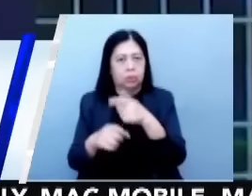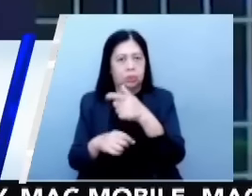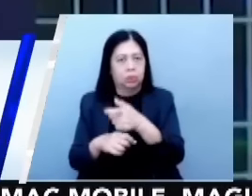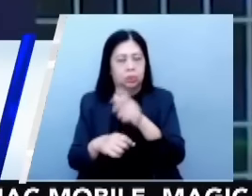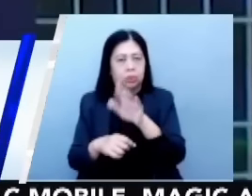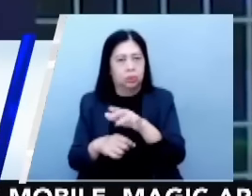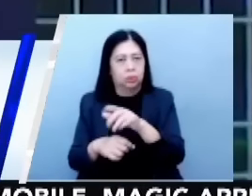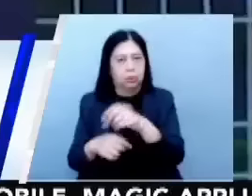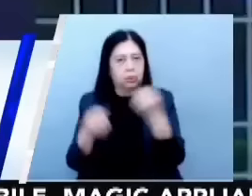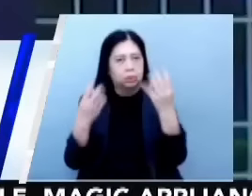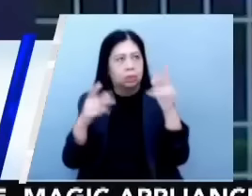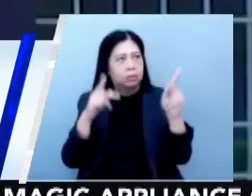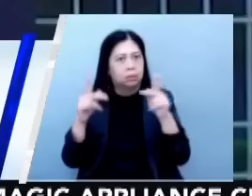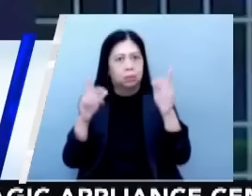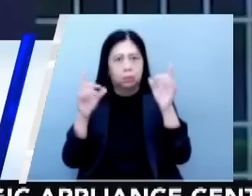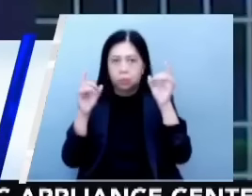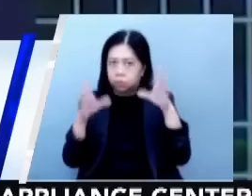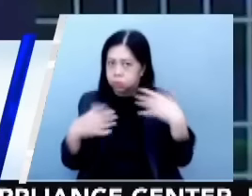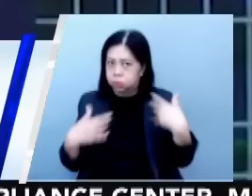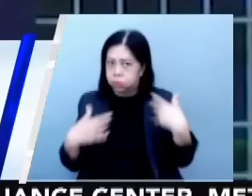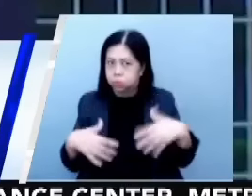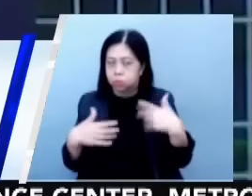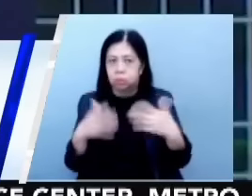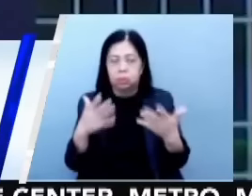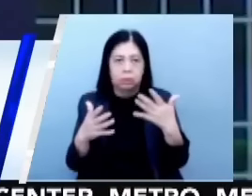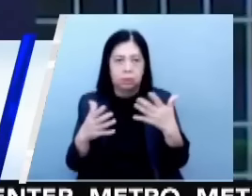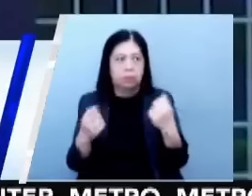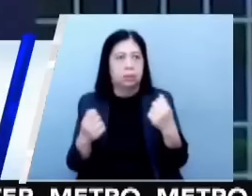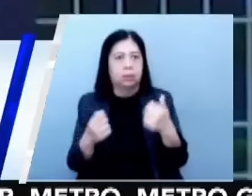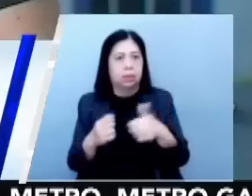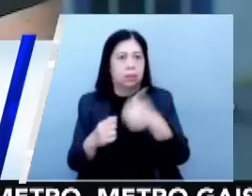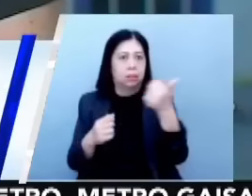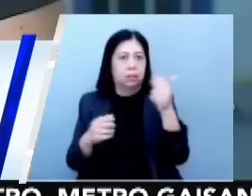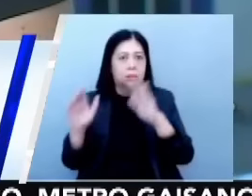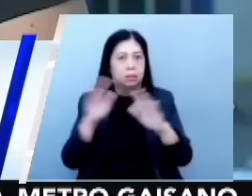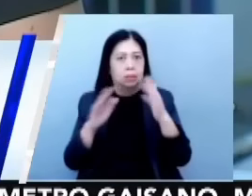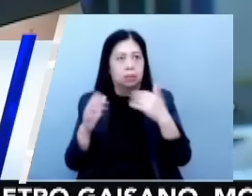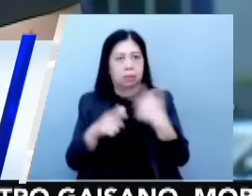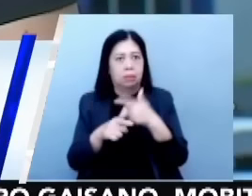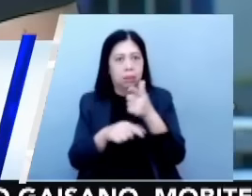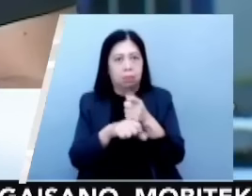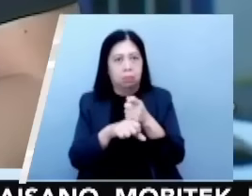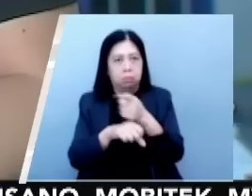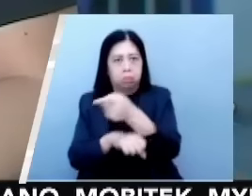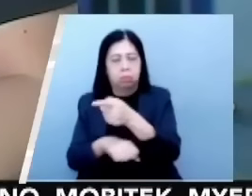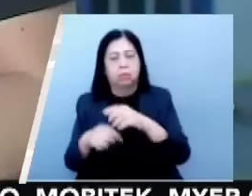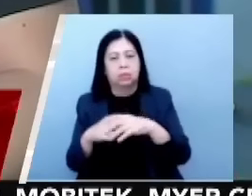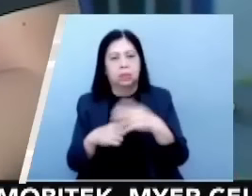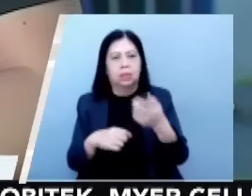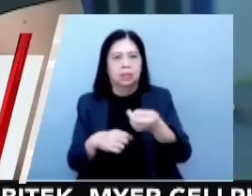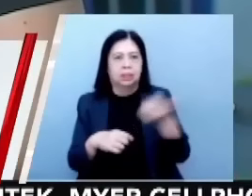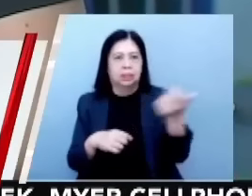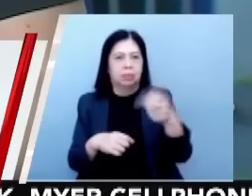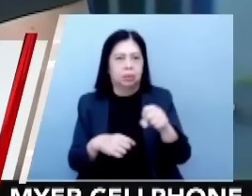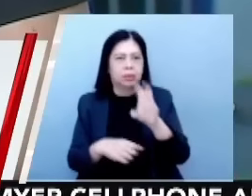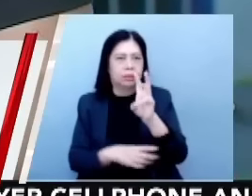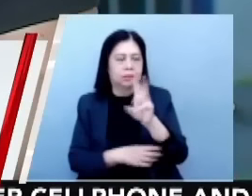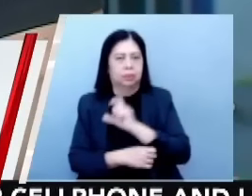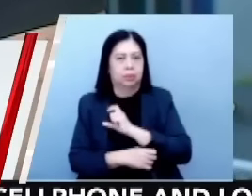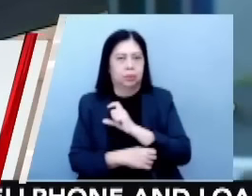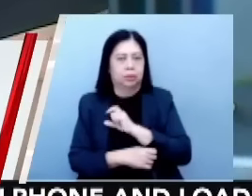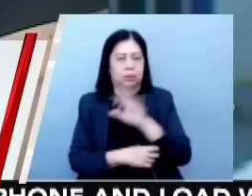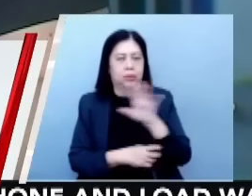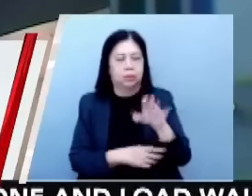tao ay this might create another problem dahil baka po may tamaan. Inalis muna ang 6 na rumesponding pulis sa kanilang pwesto